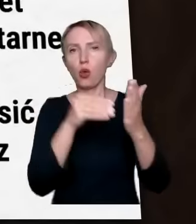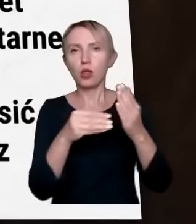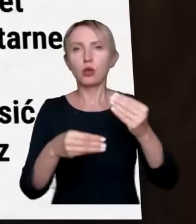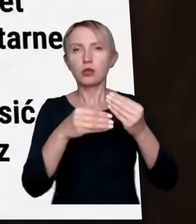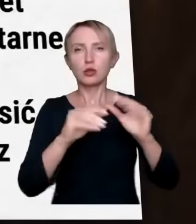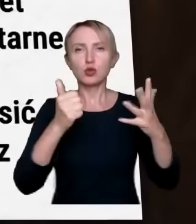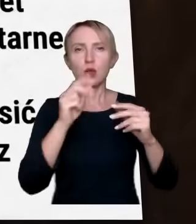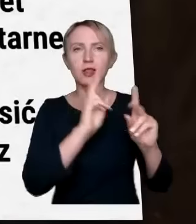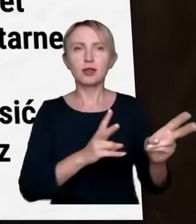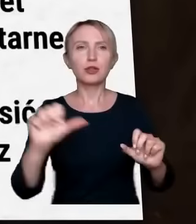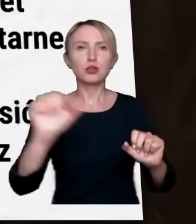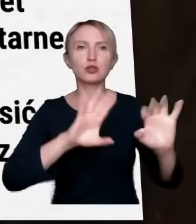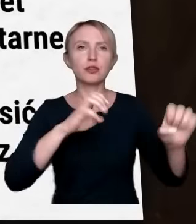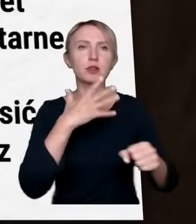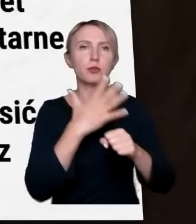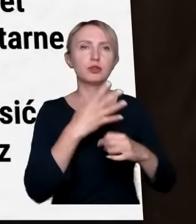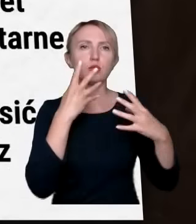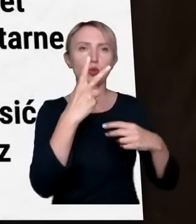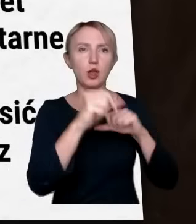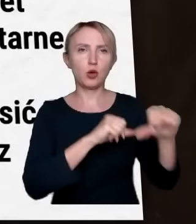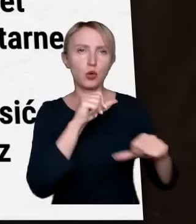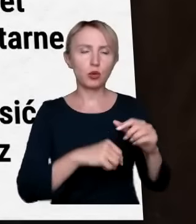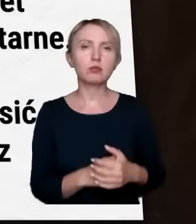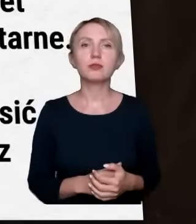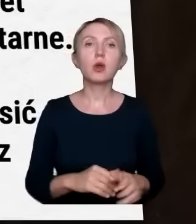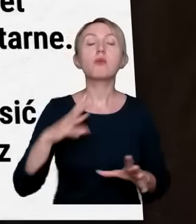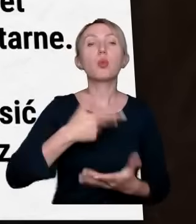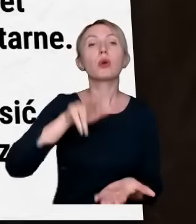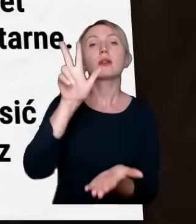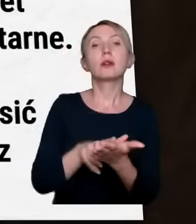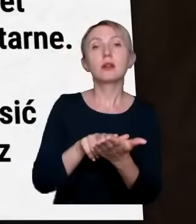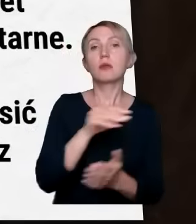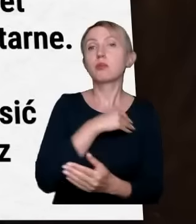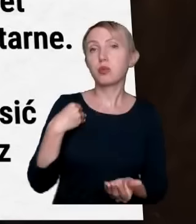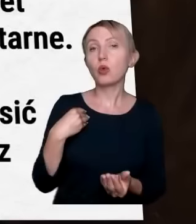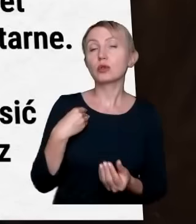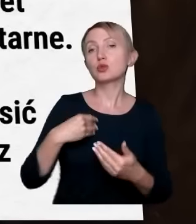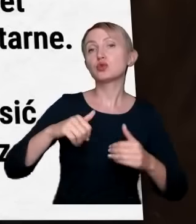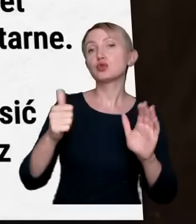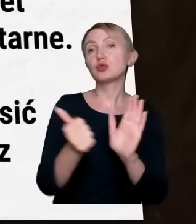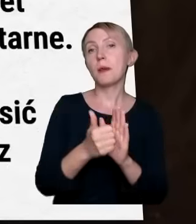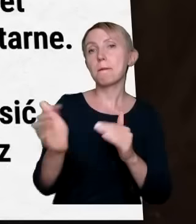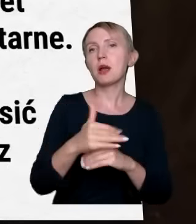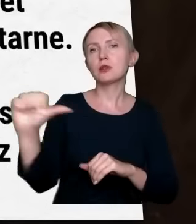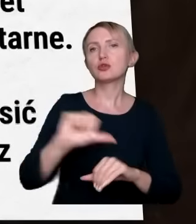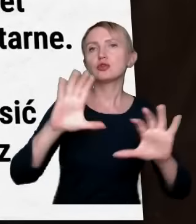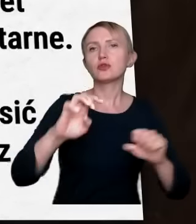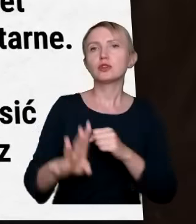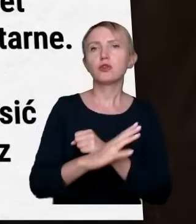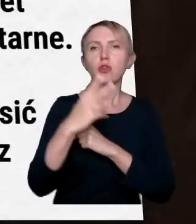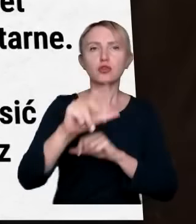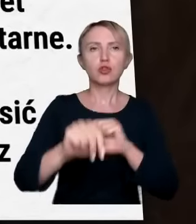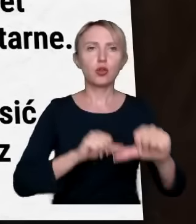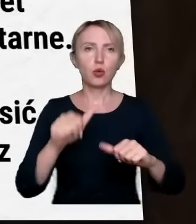6 listopada 1952 roku, które zostały ratyfikowane przez Polskę w dniu 16 marca 1993